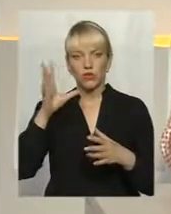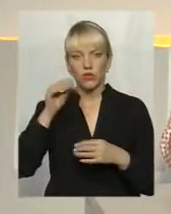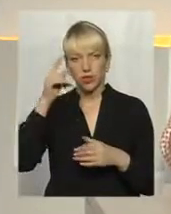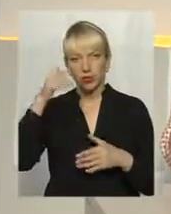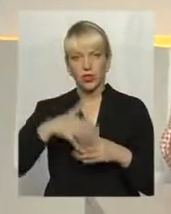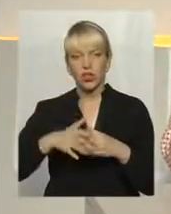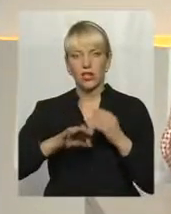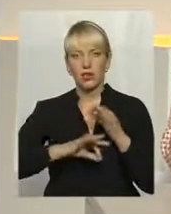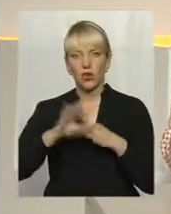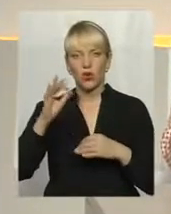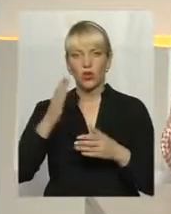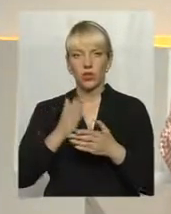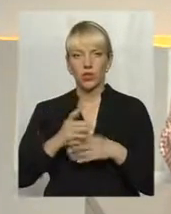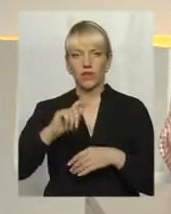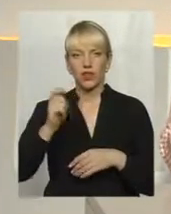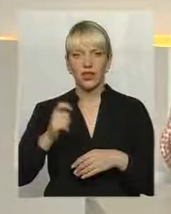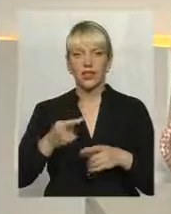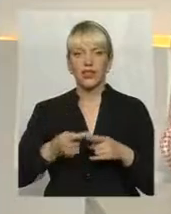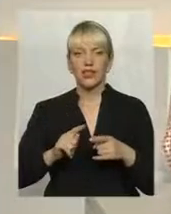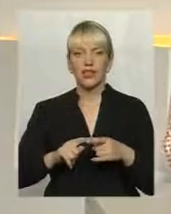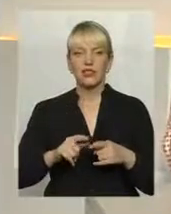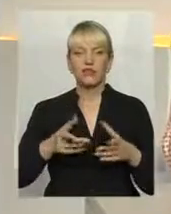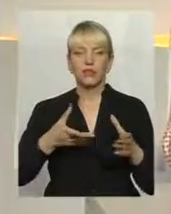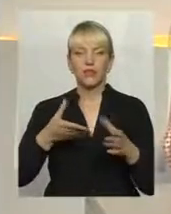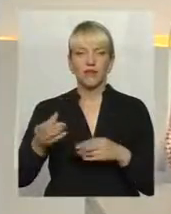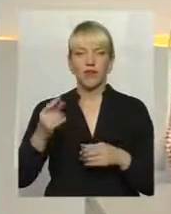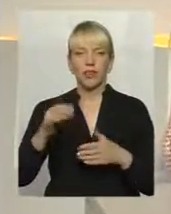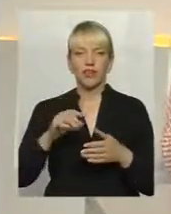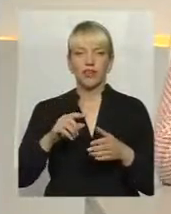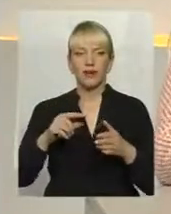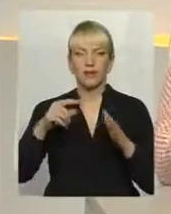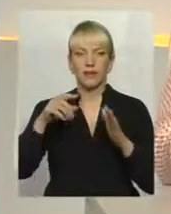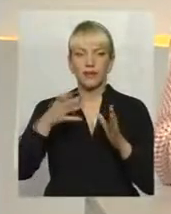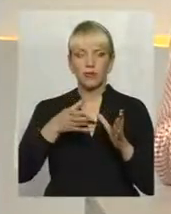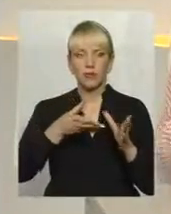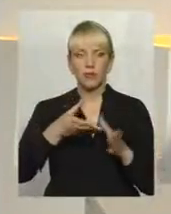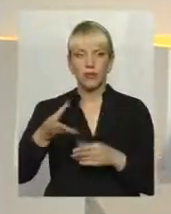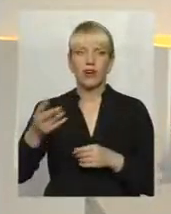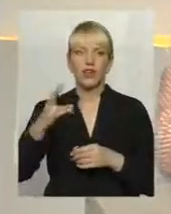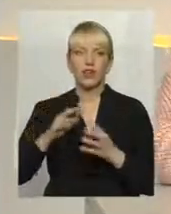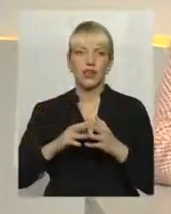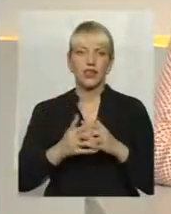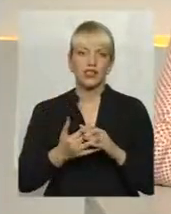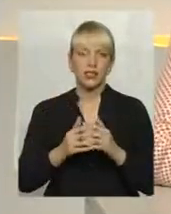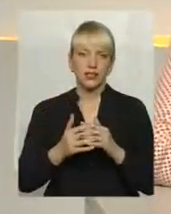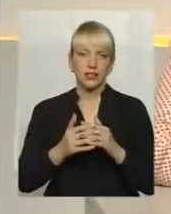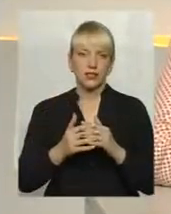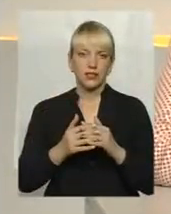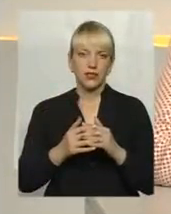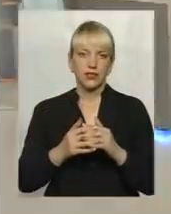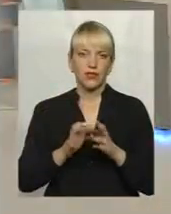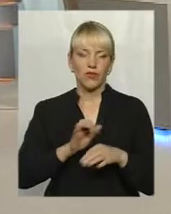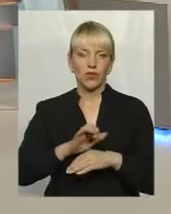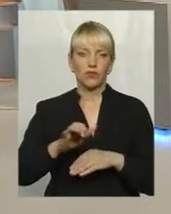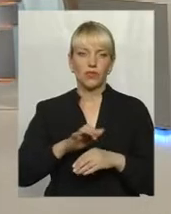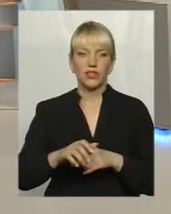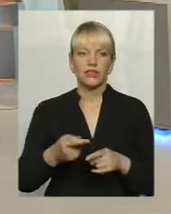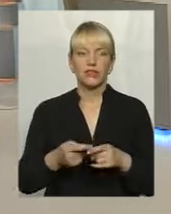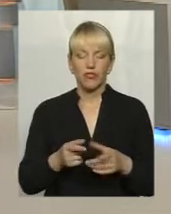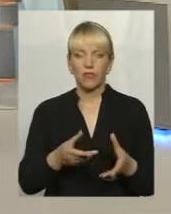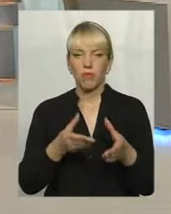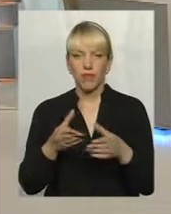сході війна, але ж напевно це впливає і позначається і на аграрному виробництві у всій країні, не лише на сході. Ну, звичайно, і впливає